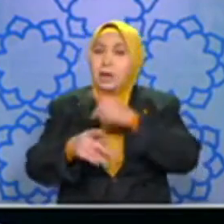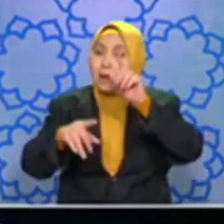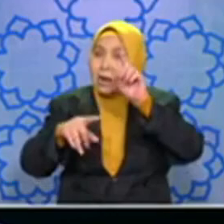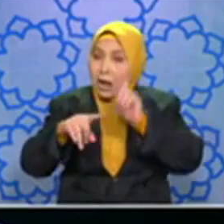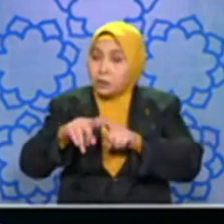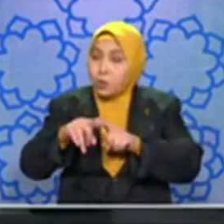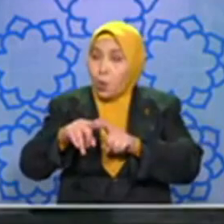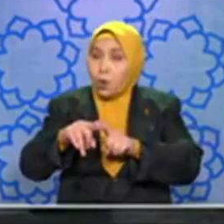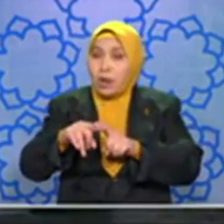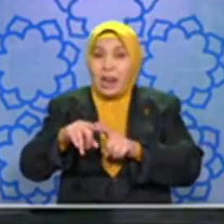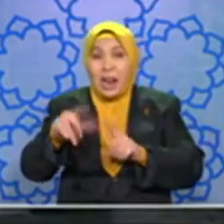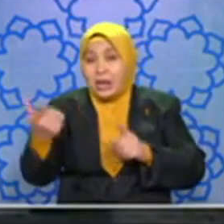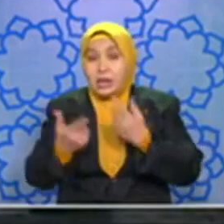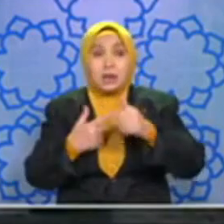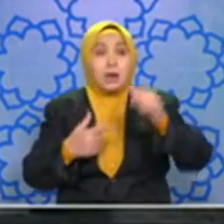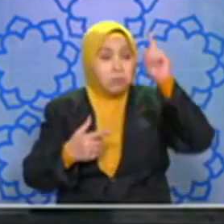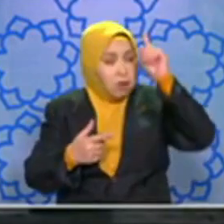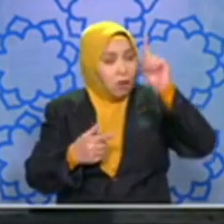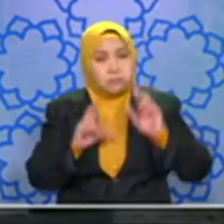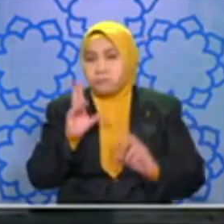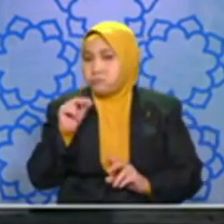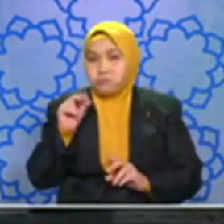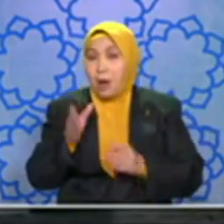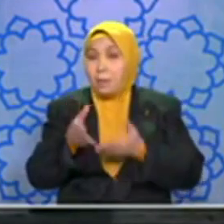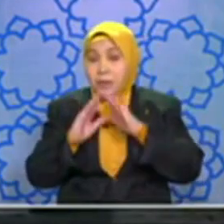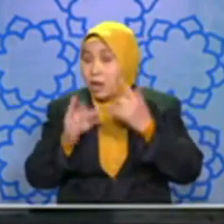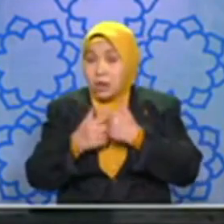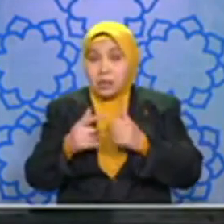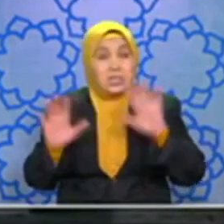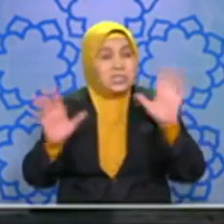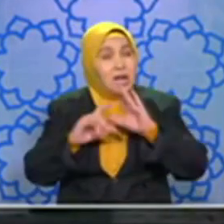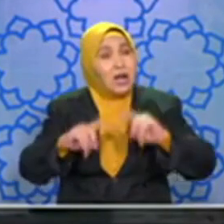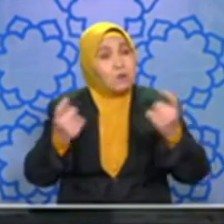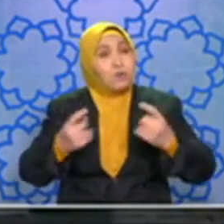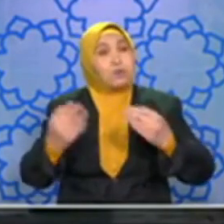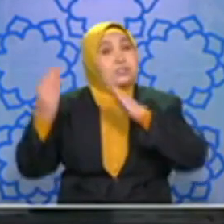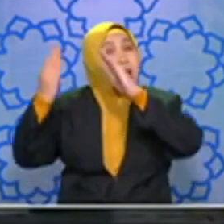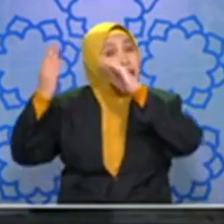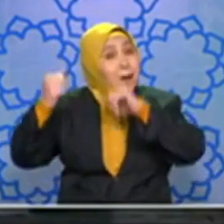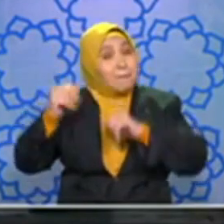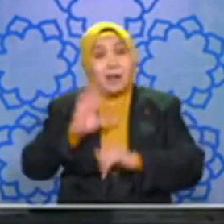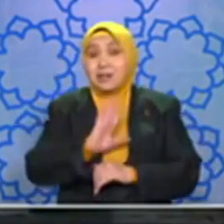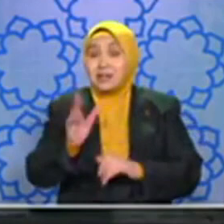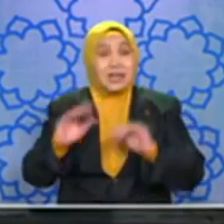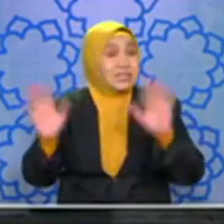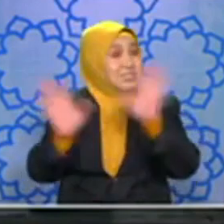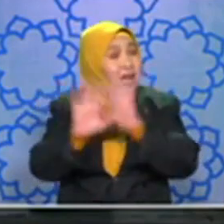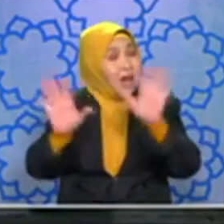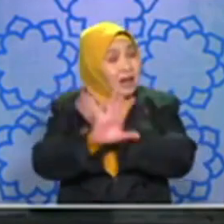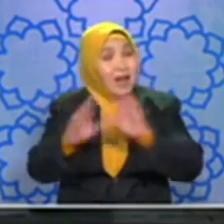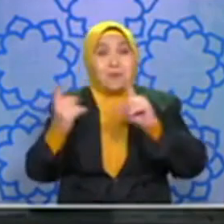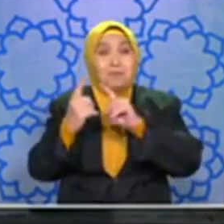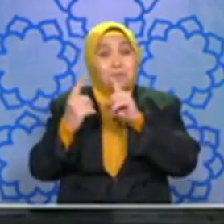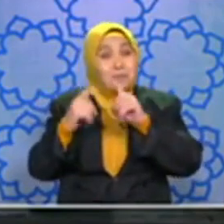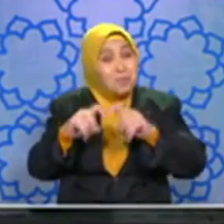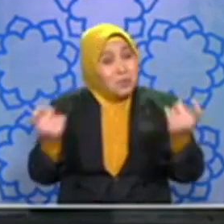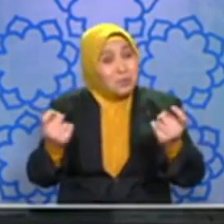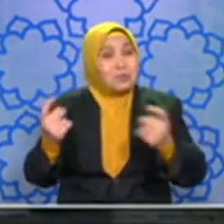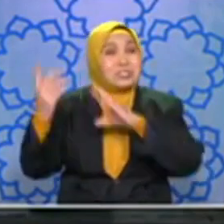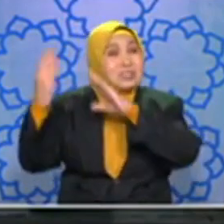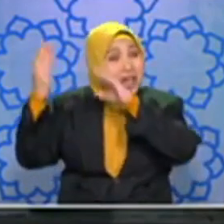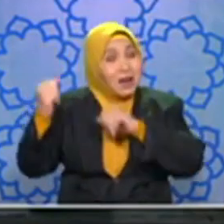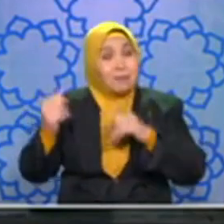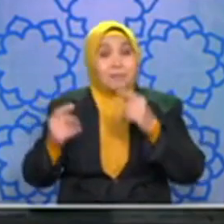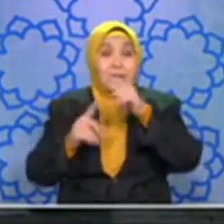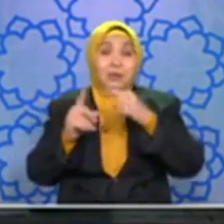selain daripada Allah Subhanahu Wa Taala. Jangan putus harap. Itu yang kita dah belajar Ustaz, ya. Jangan putus harap. Kerana apa? Kerana